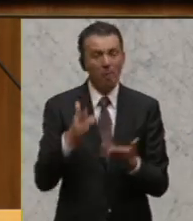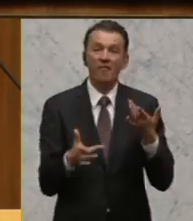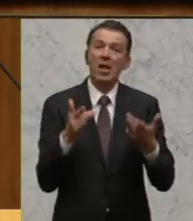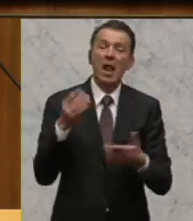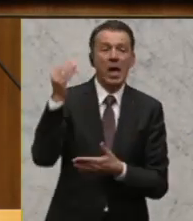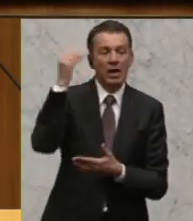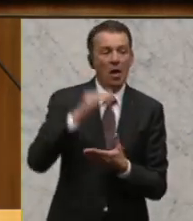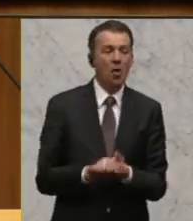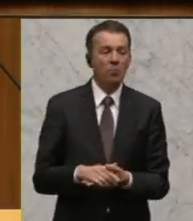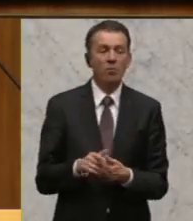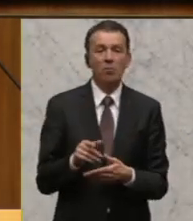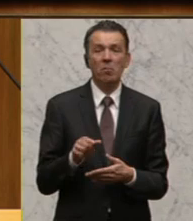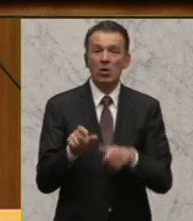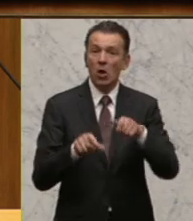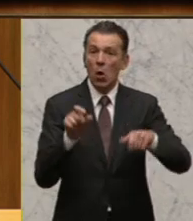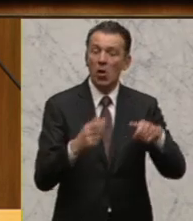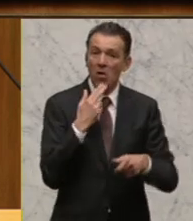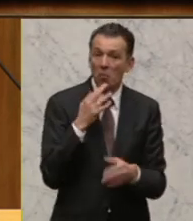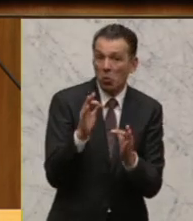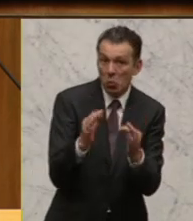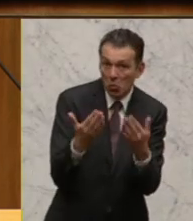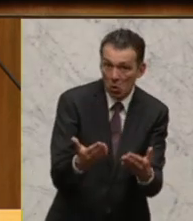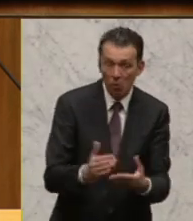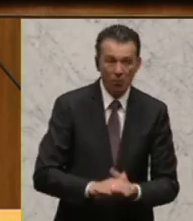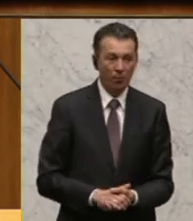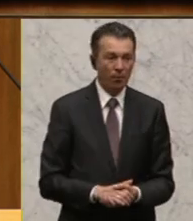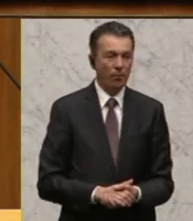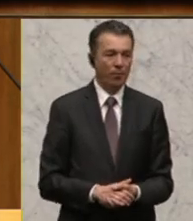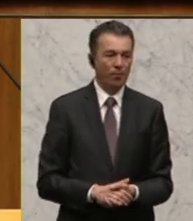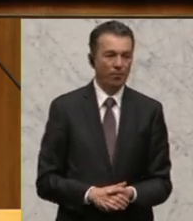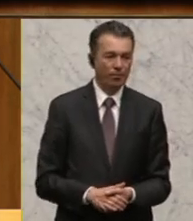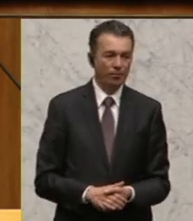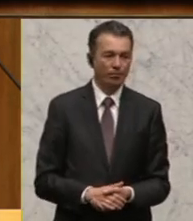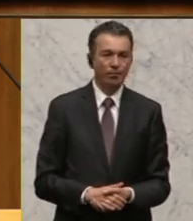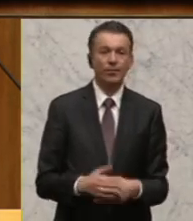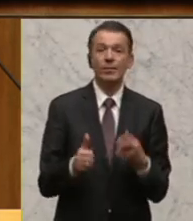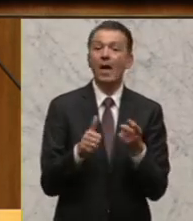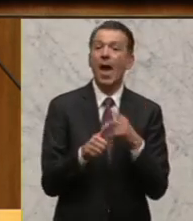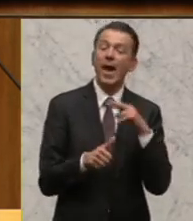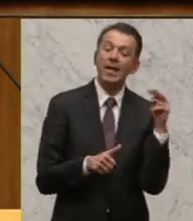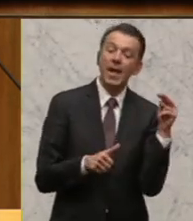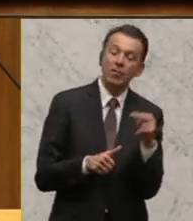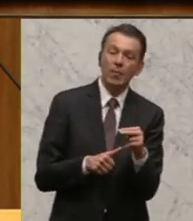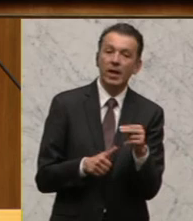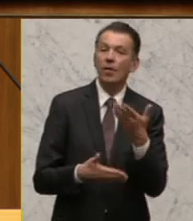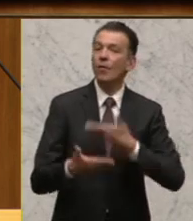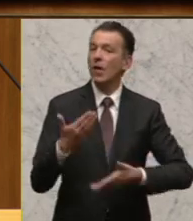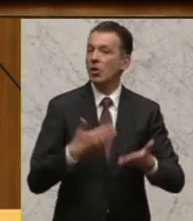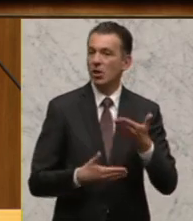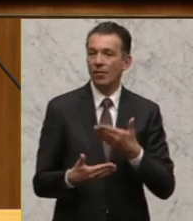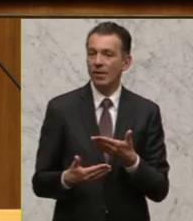Wenn wir vermeintlich glauben, dass das die Leute wollen, dass das gut ist. Das ist der eine Aspekt. Wirtschaften ist